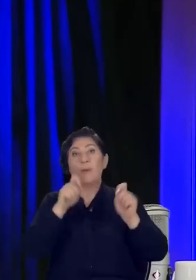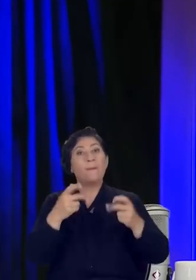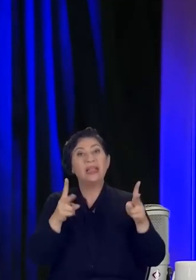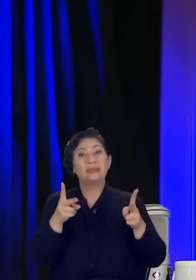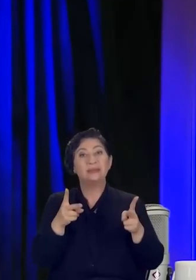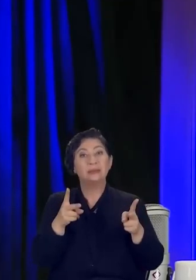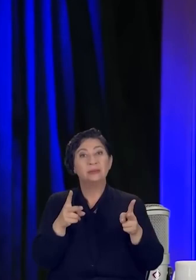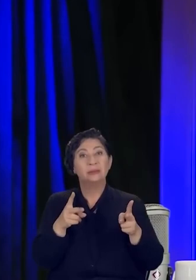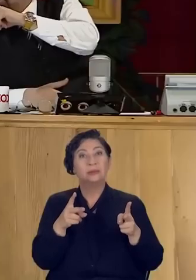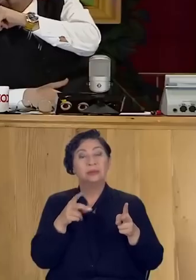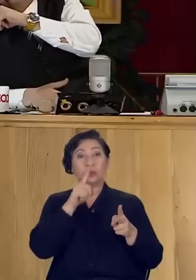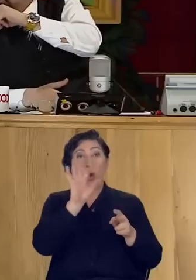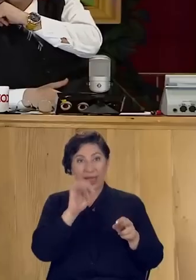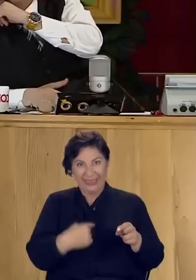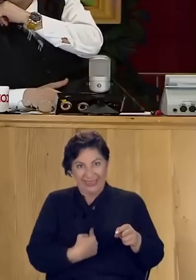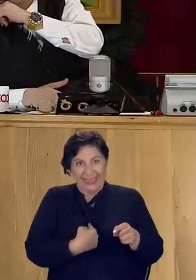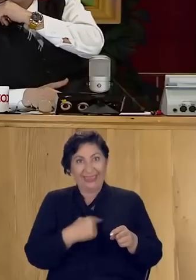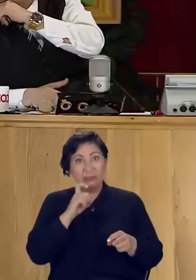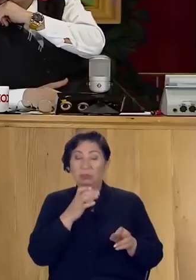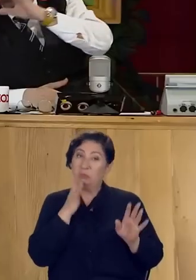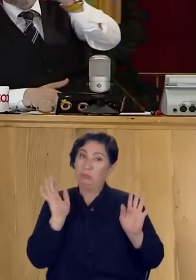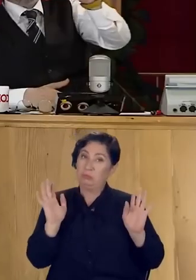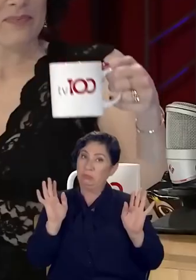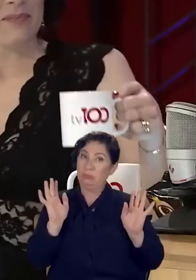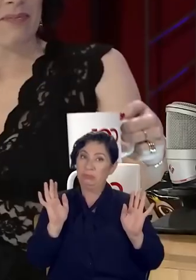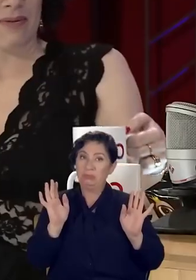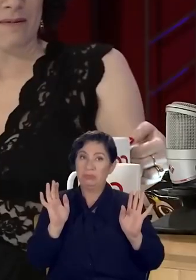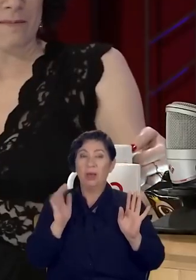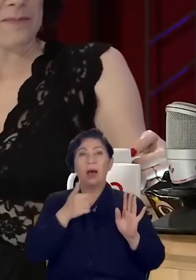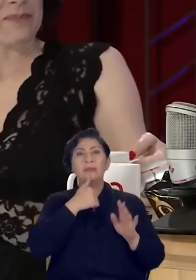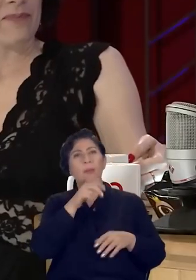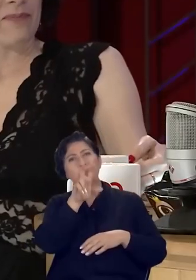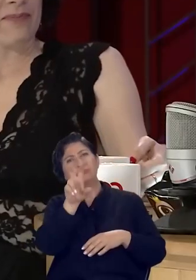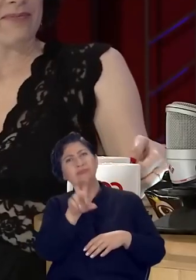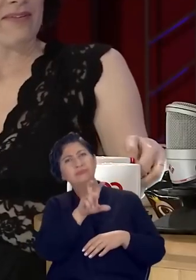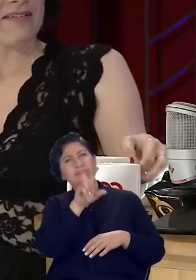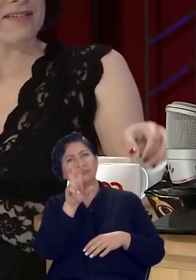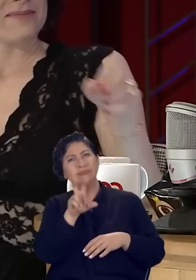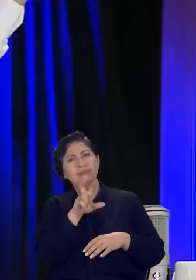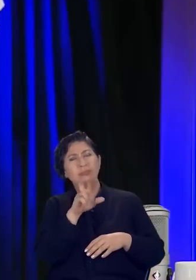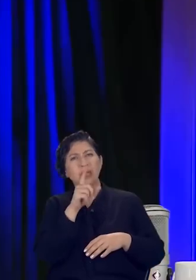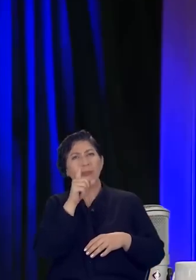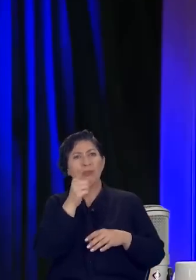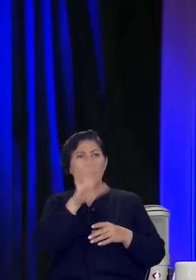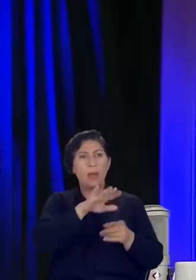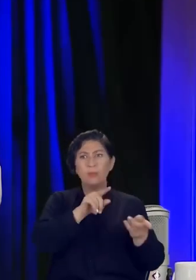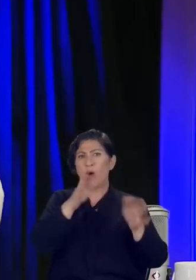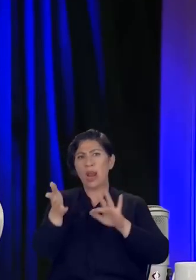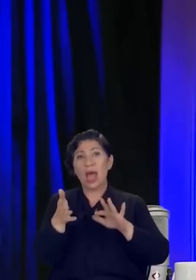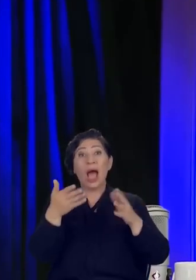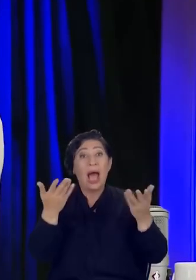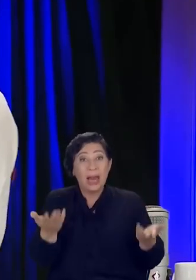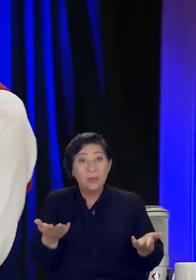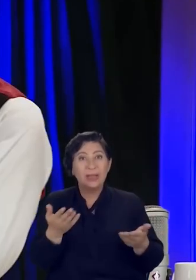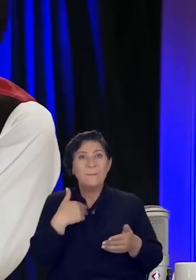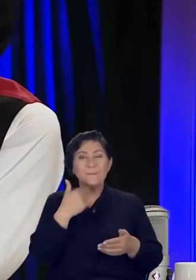tip. Siz öyle hissettiniz mi bilmiyorum. Yani adama bakıyorsun mesela bir şöyle bir böyle filan.